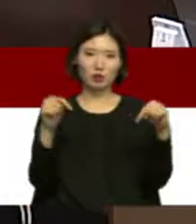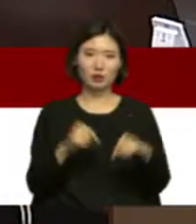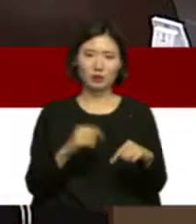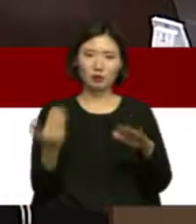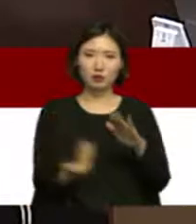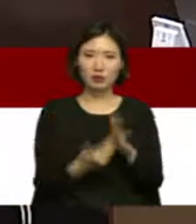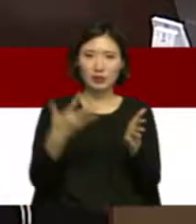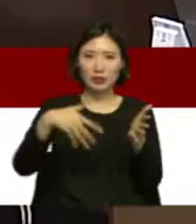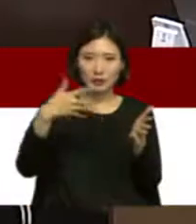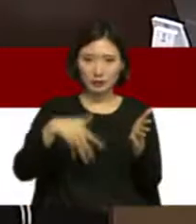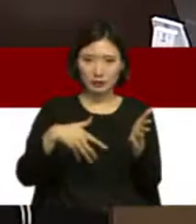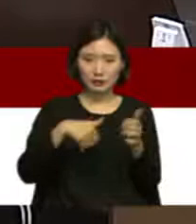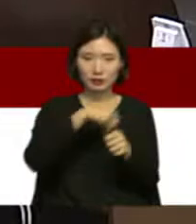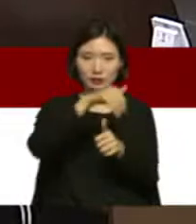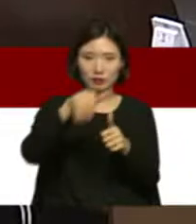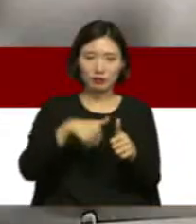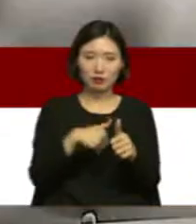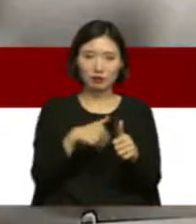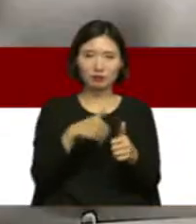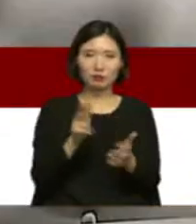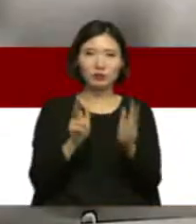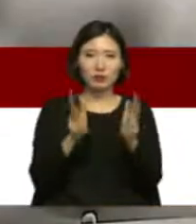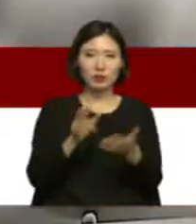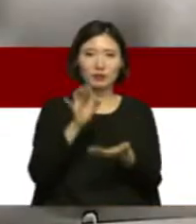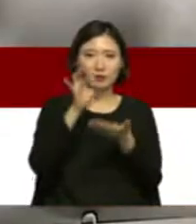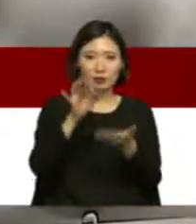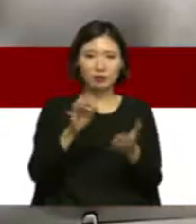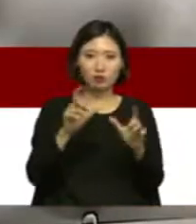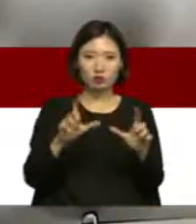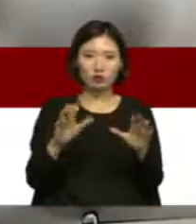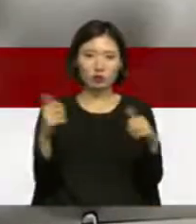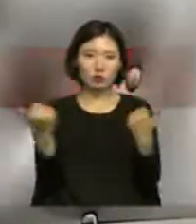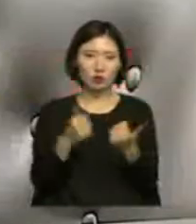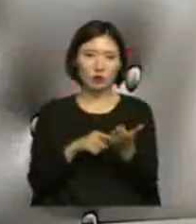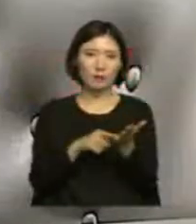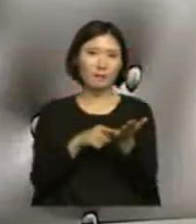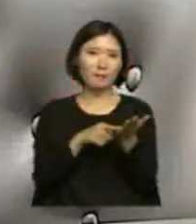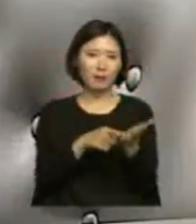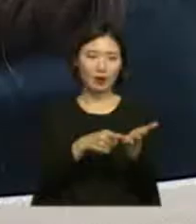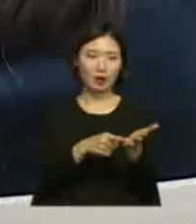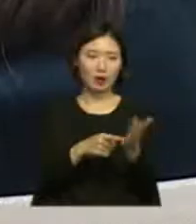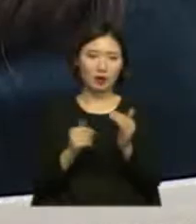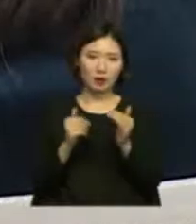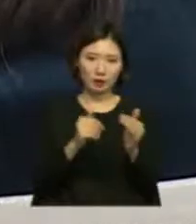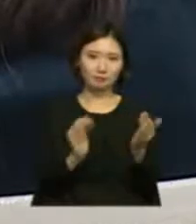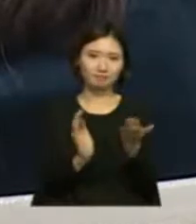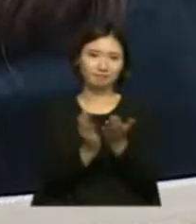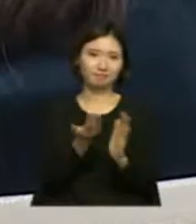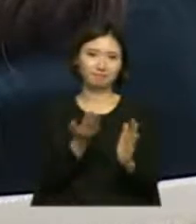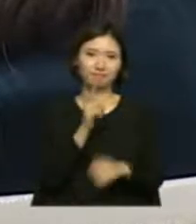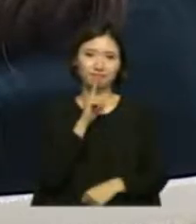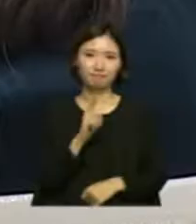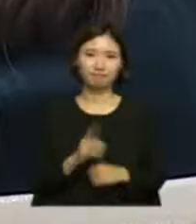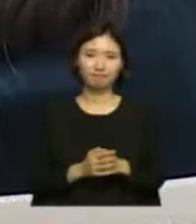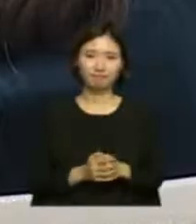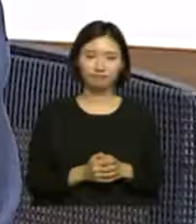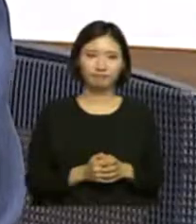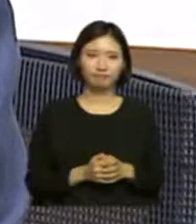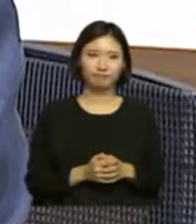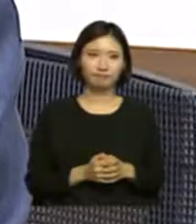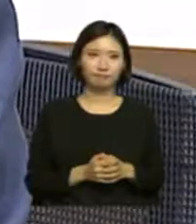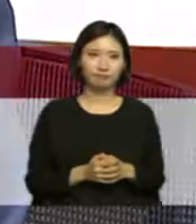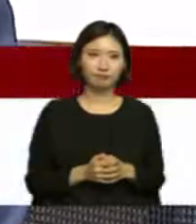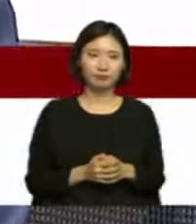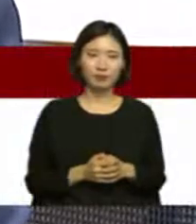이루어지지 않은 상태에서 사업 예산 부터 9 의회에 제출하는 건 절차에 맞지 않는다는 겁니다 어 이런 일이 자는